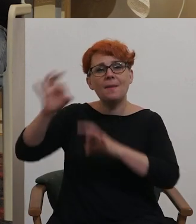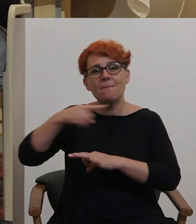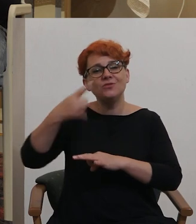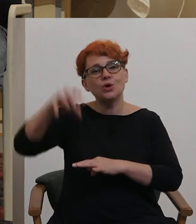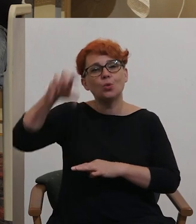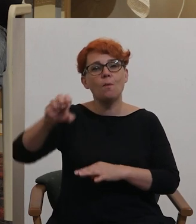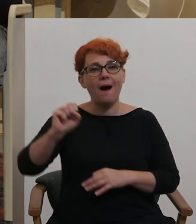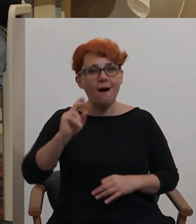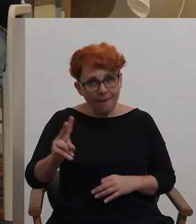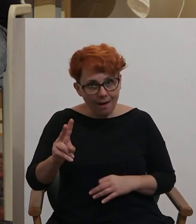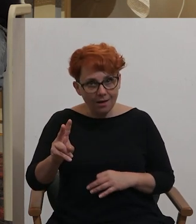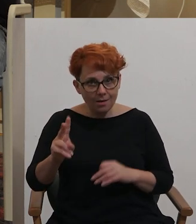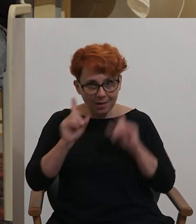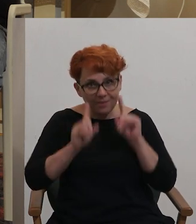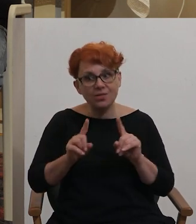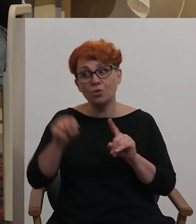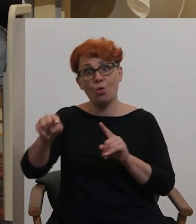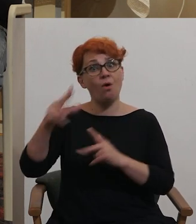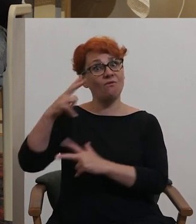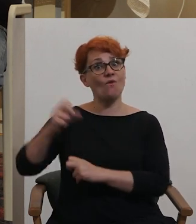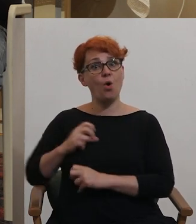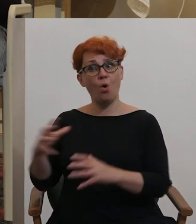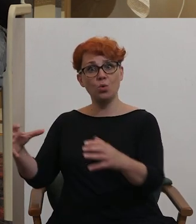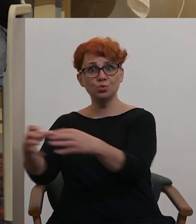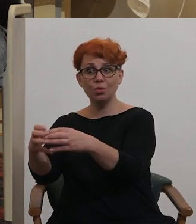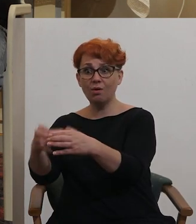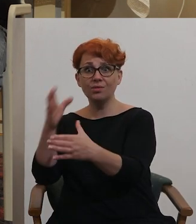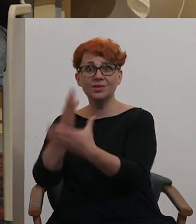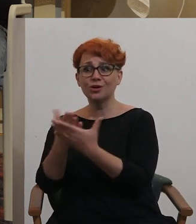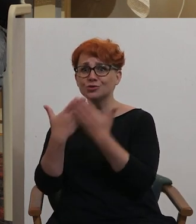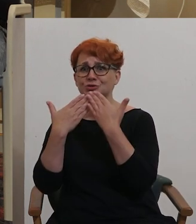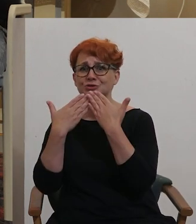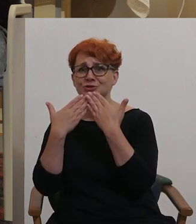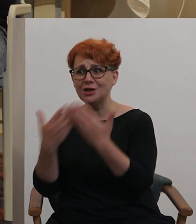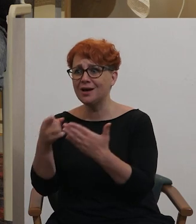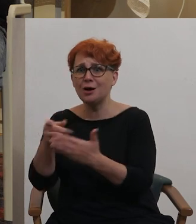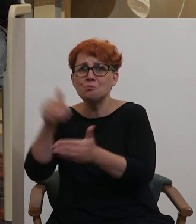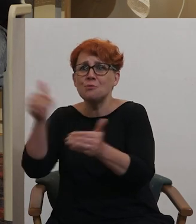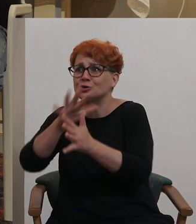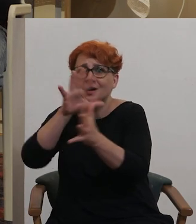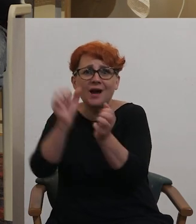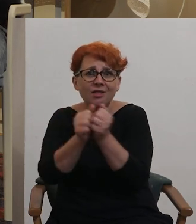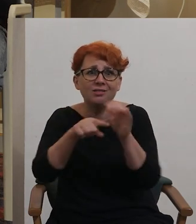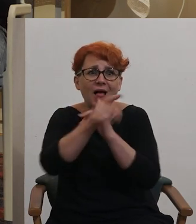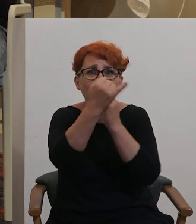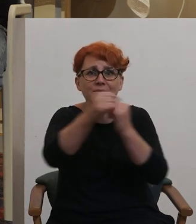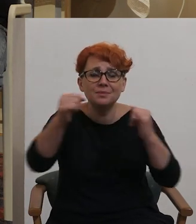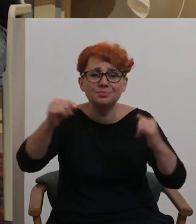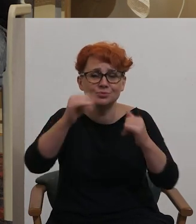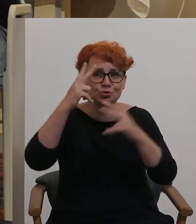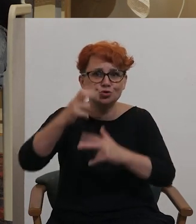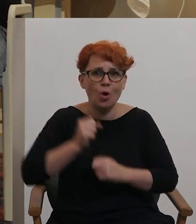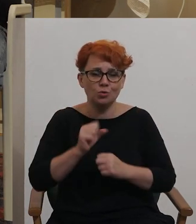Trzeba powiedzieć, że to wojsko często było jedyną deską ratunku dla wielu żołnierzy Armii